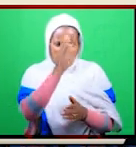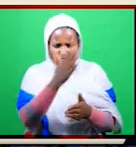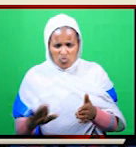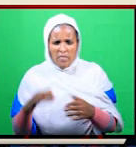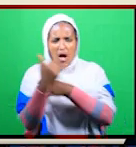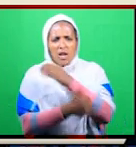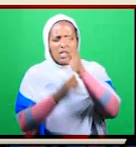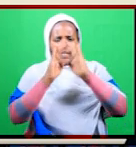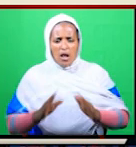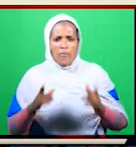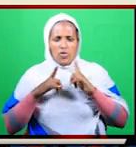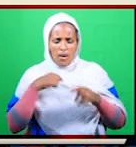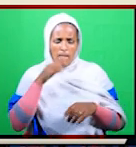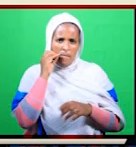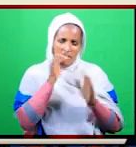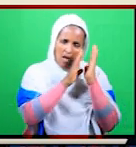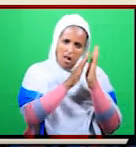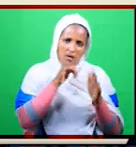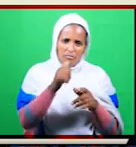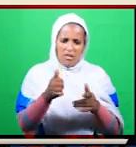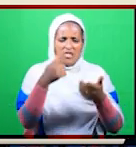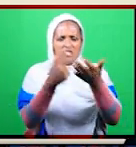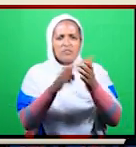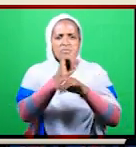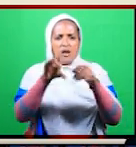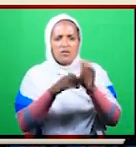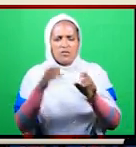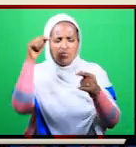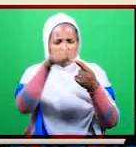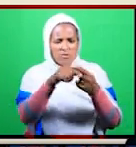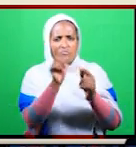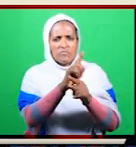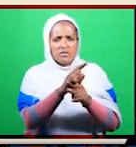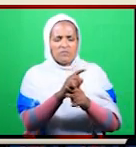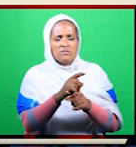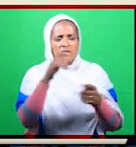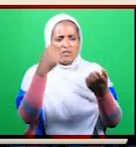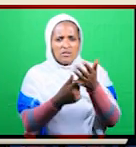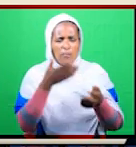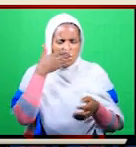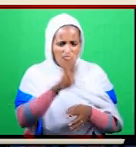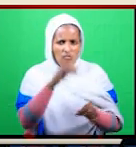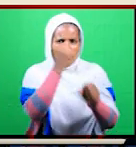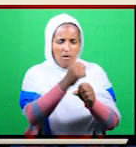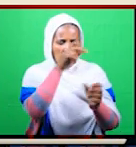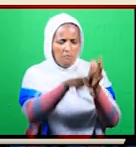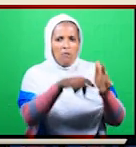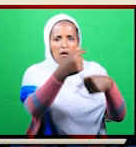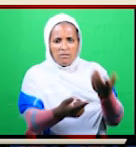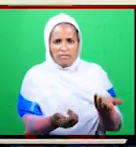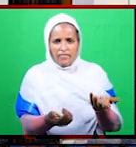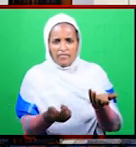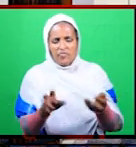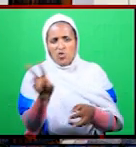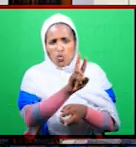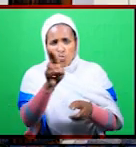ያ በቃ በፍጹም ሀገር ሰላም ሳትሆን እኔ ቤት ያላድርም አለ። ስለዚህ ምን አደረገ? ወደ ግድ እያሄደ ማለት ከድጡ ወደ ማጡ እንዲሉ